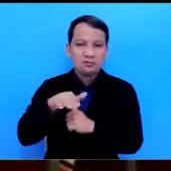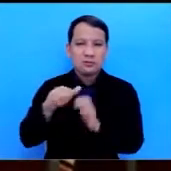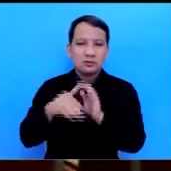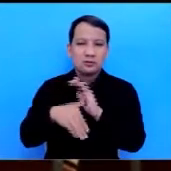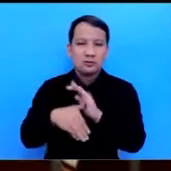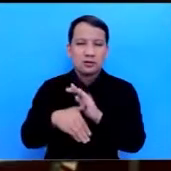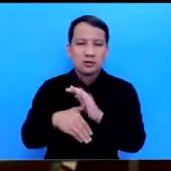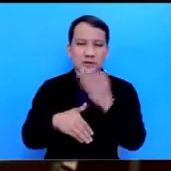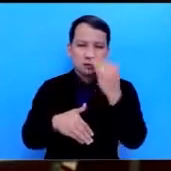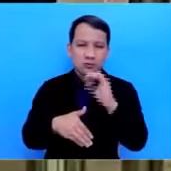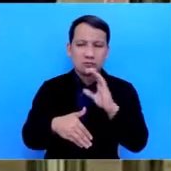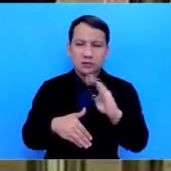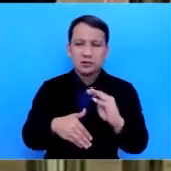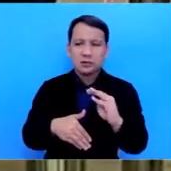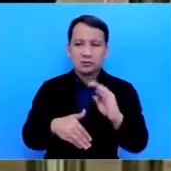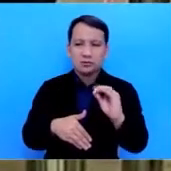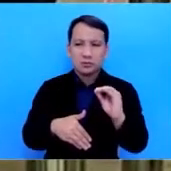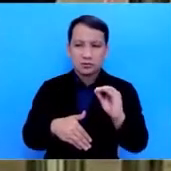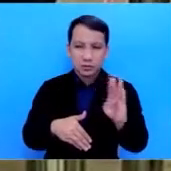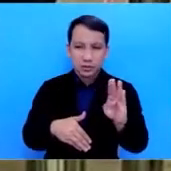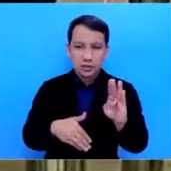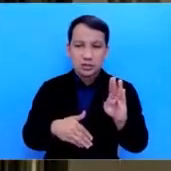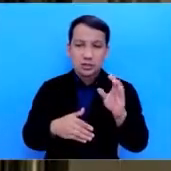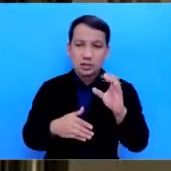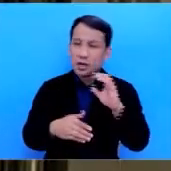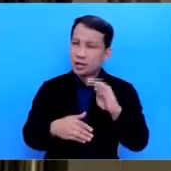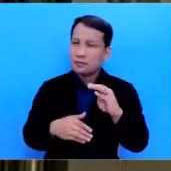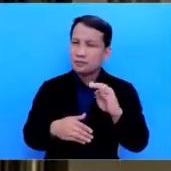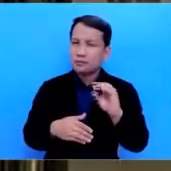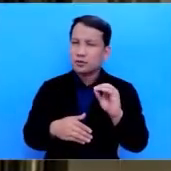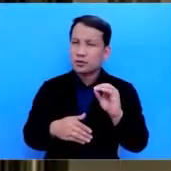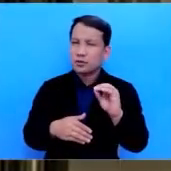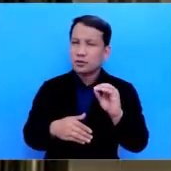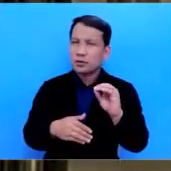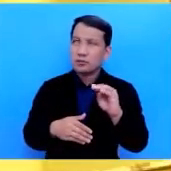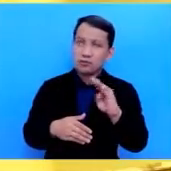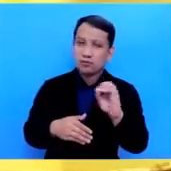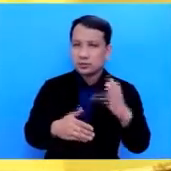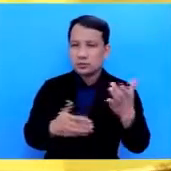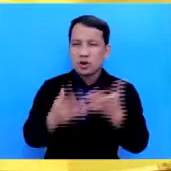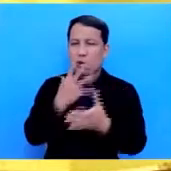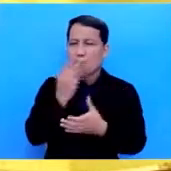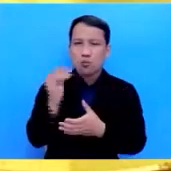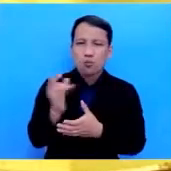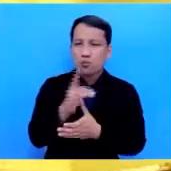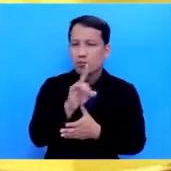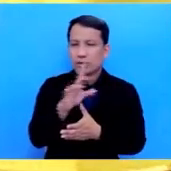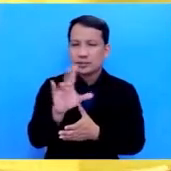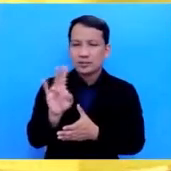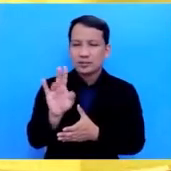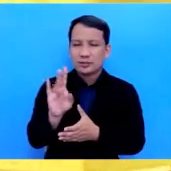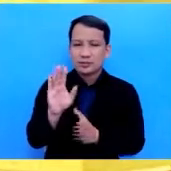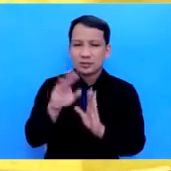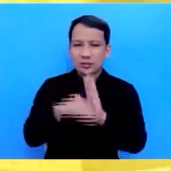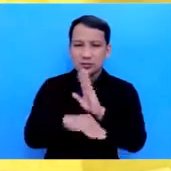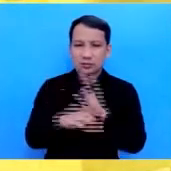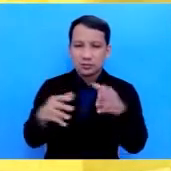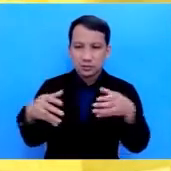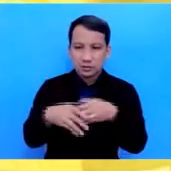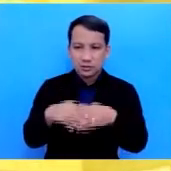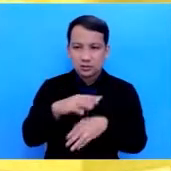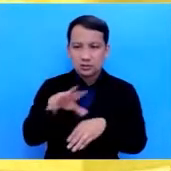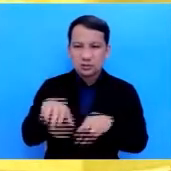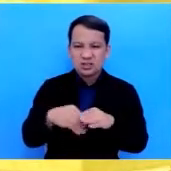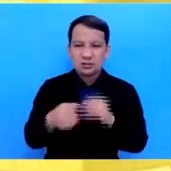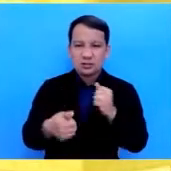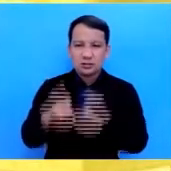ng NBOC, kailangan ang bilang na ito para matukoy kung sino sa higit 170 party list groups ang makakakuha ng pwesto